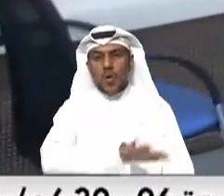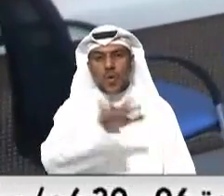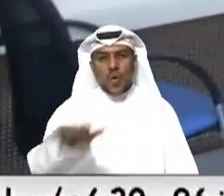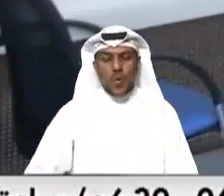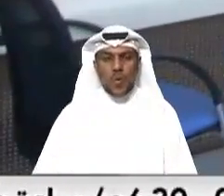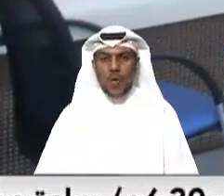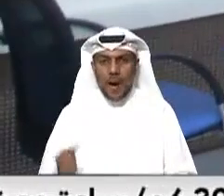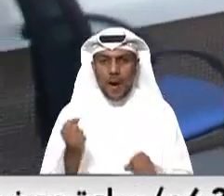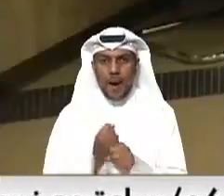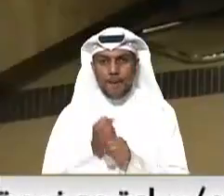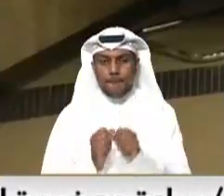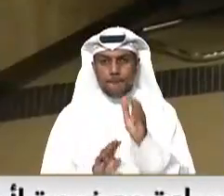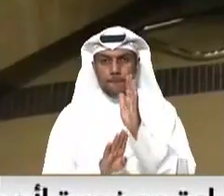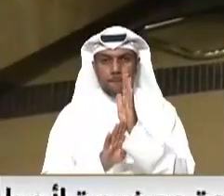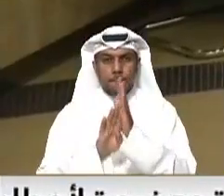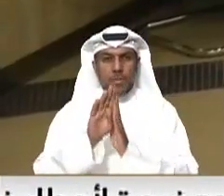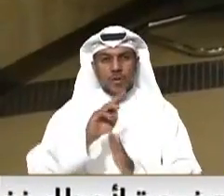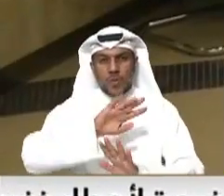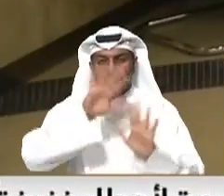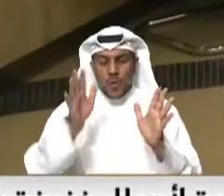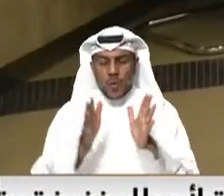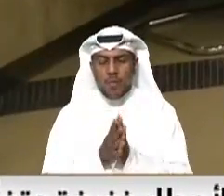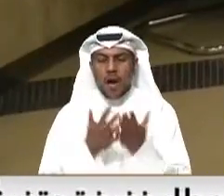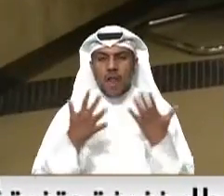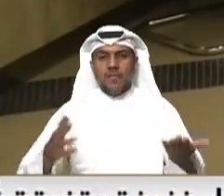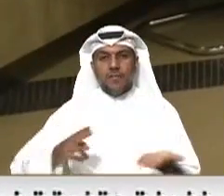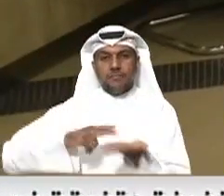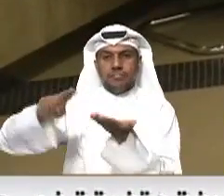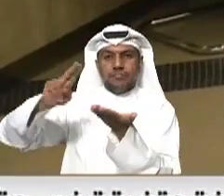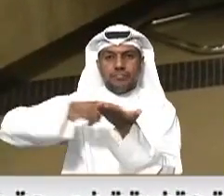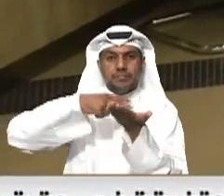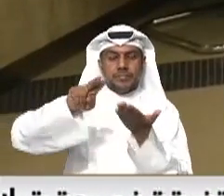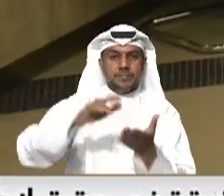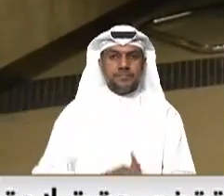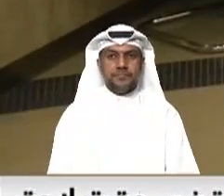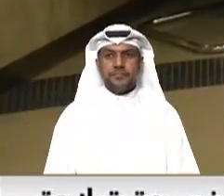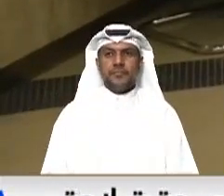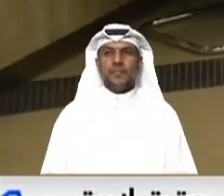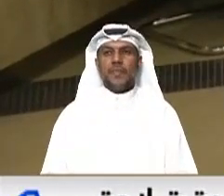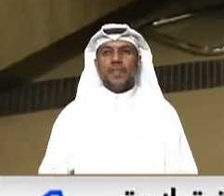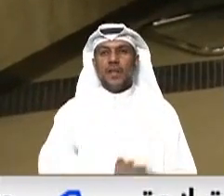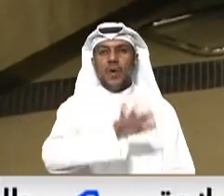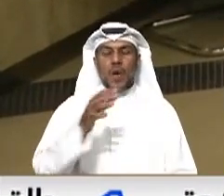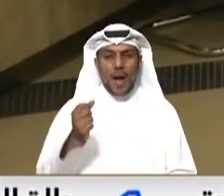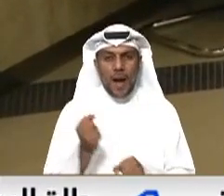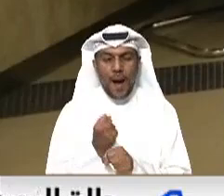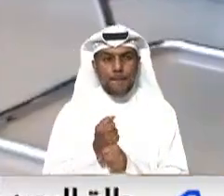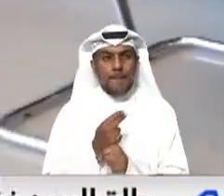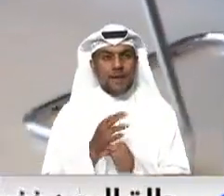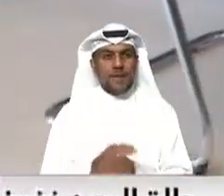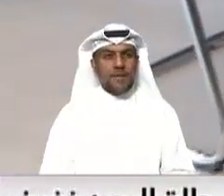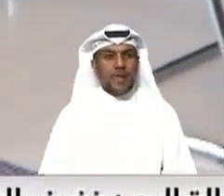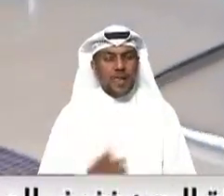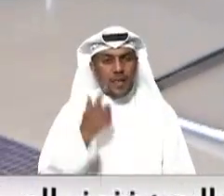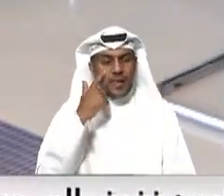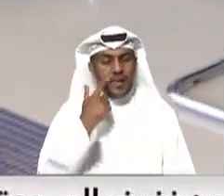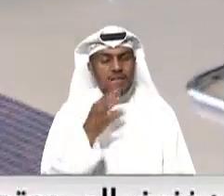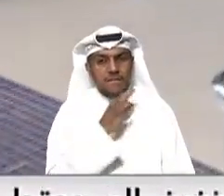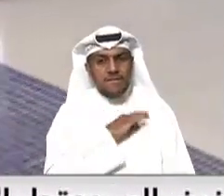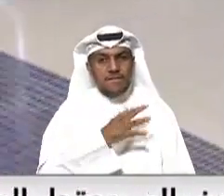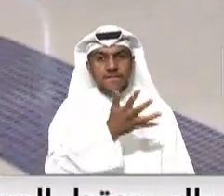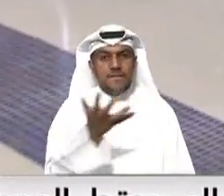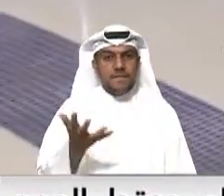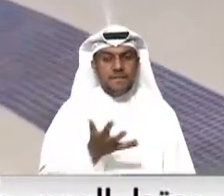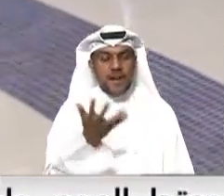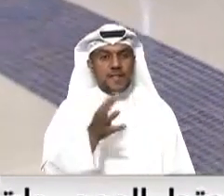أعباء مالية، وسرعة تطبيق نظام التراسل الإلكتروني كأحد مشروعات الخطة المائية بالدولة، واستثمار مزايا شبكة